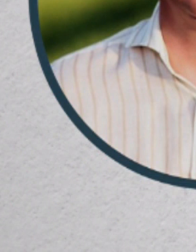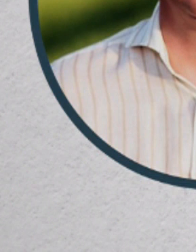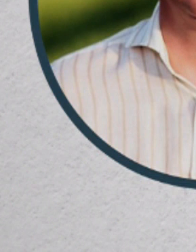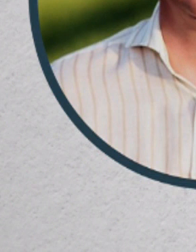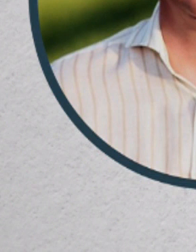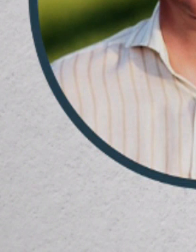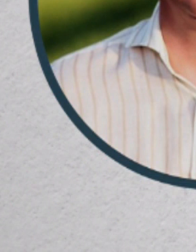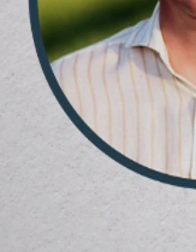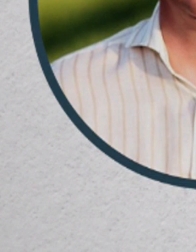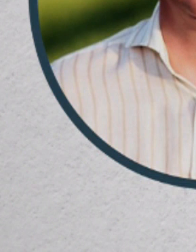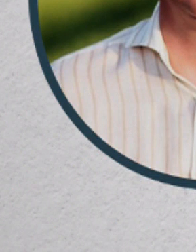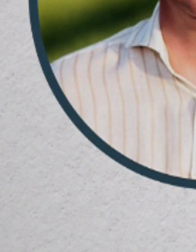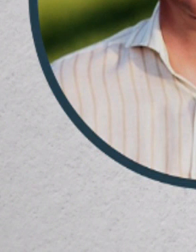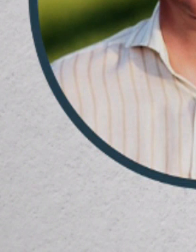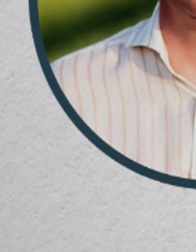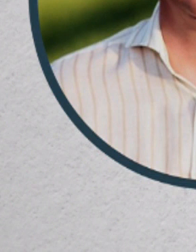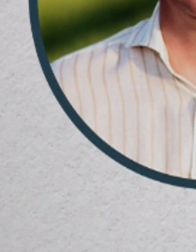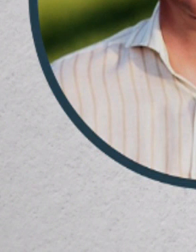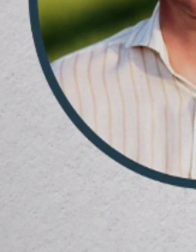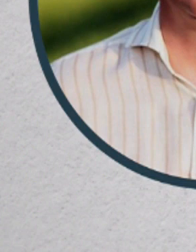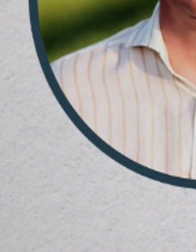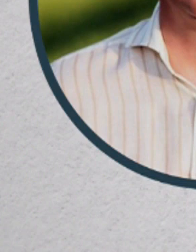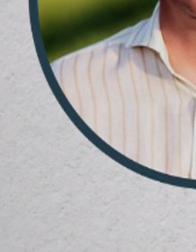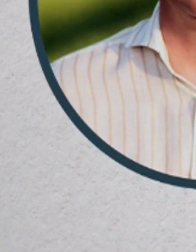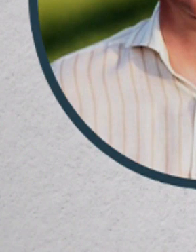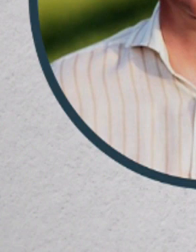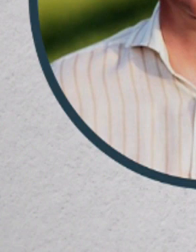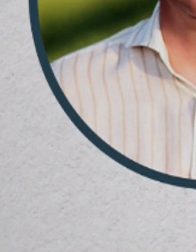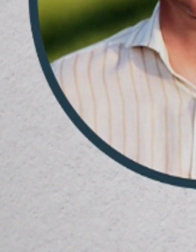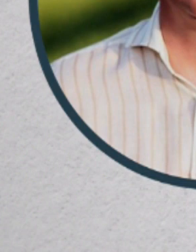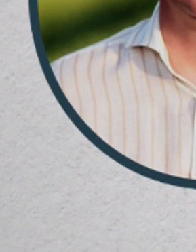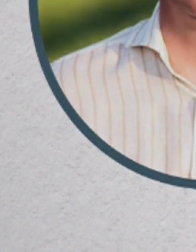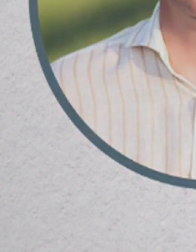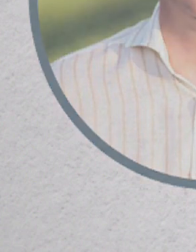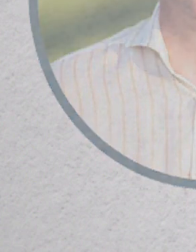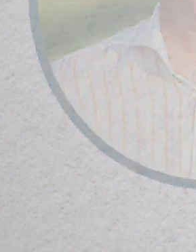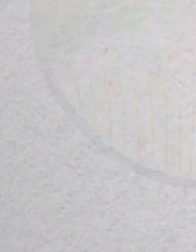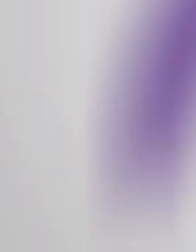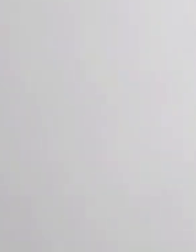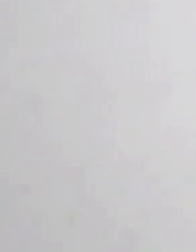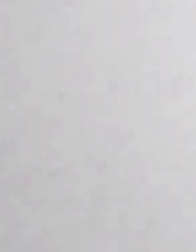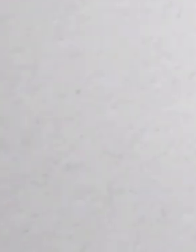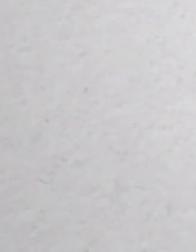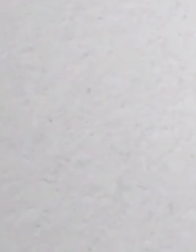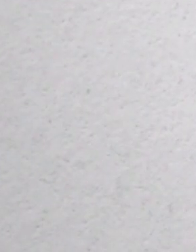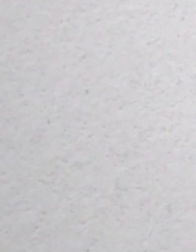Олександр Співак – депутат Хмельницької обласної ради. Одружений, член Аграрної партії України, самовисуванець.